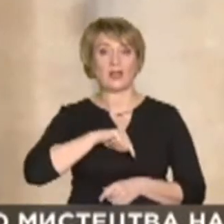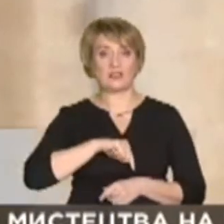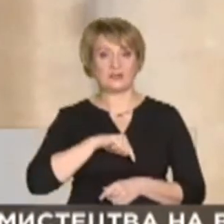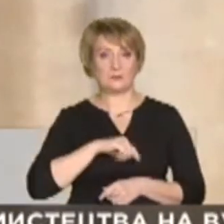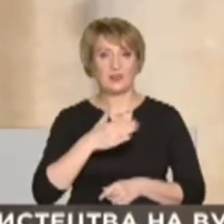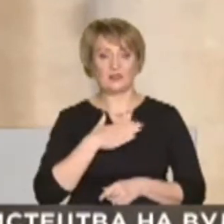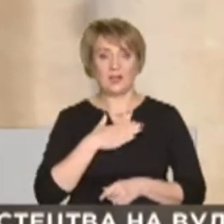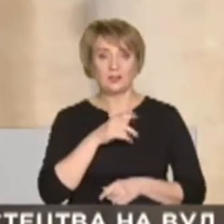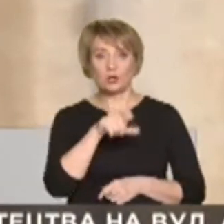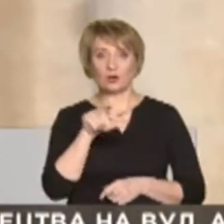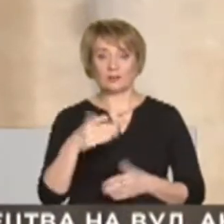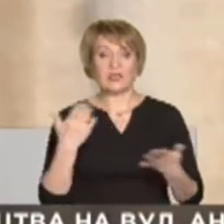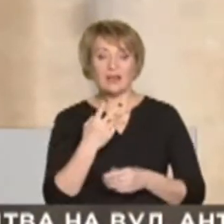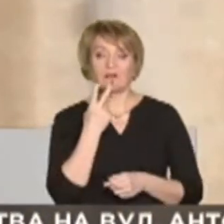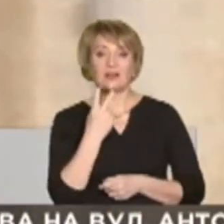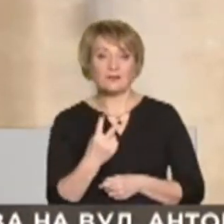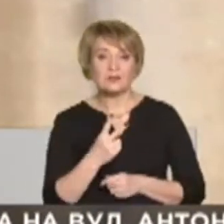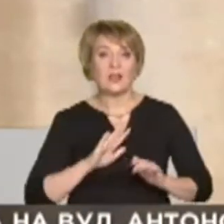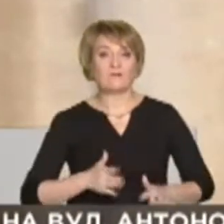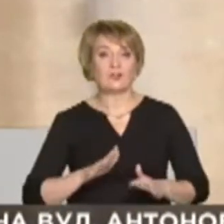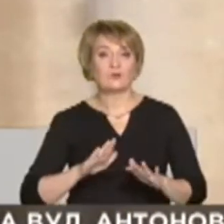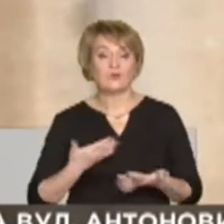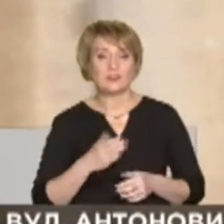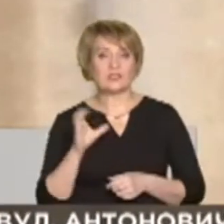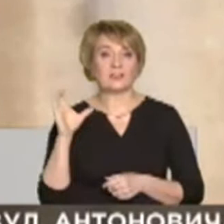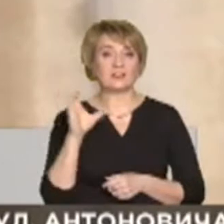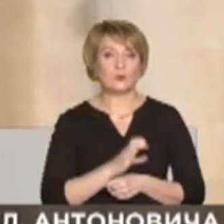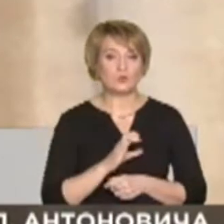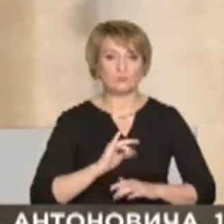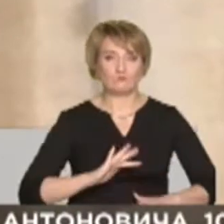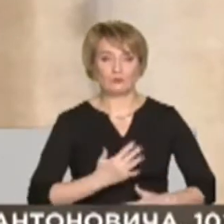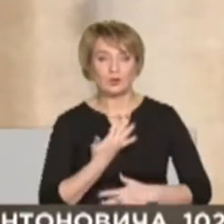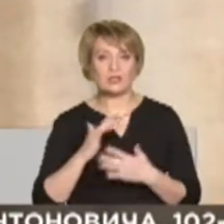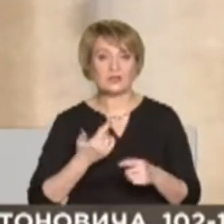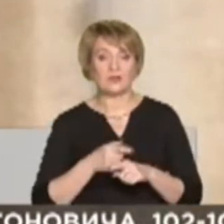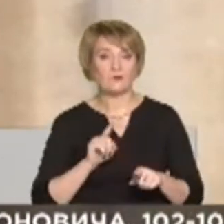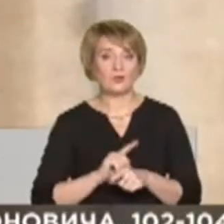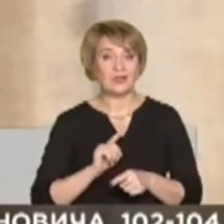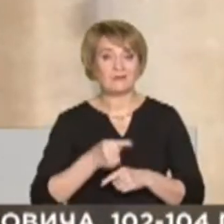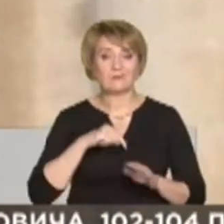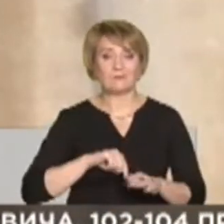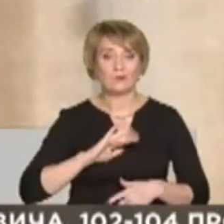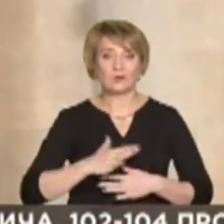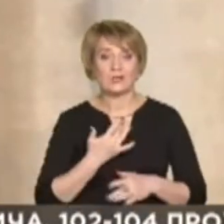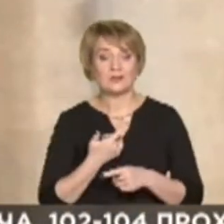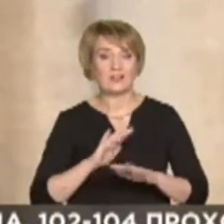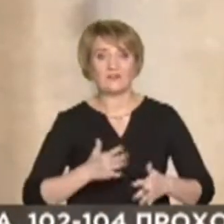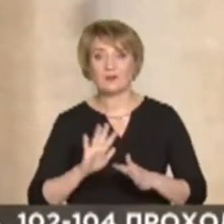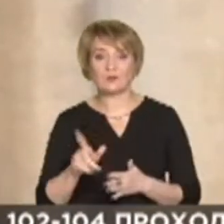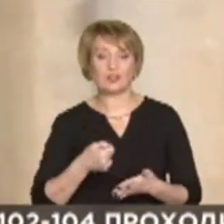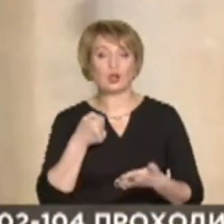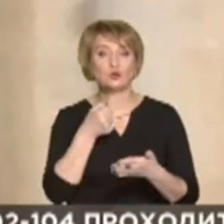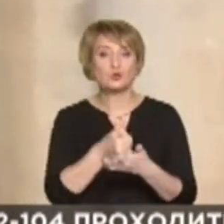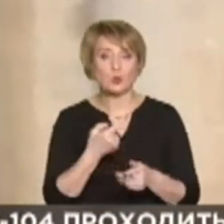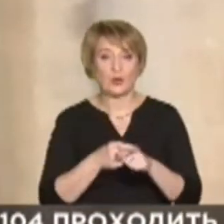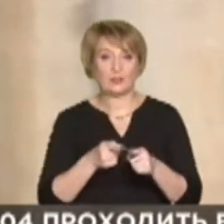в наших глядачів зараз, які нас дивляться, відбувається щосекунди мутації. Але ці мутації не відбуваються до того